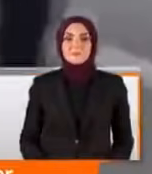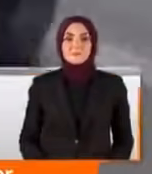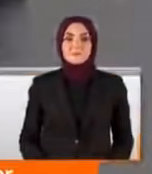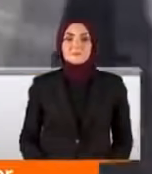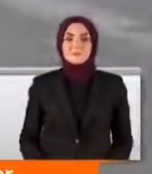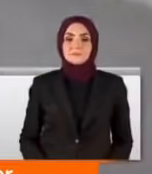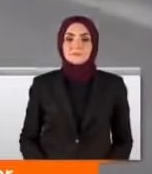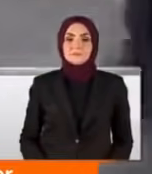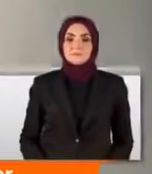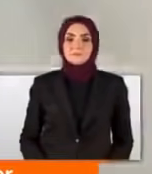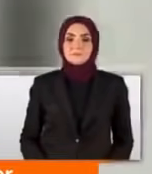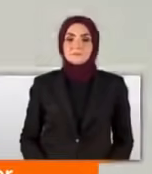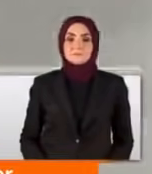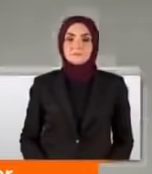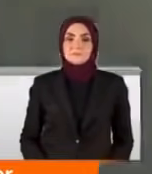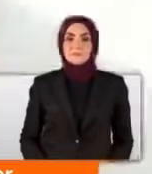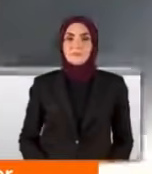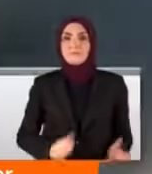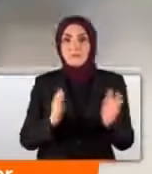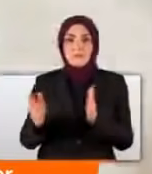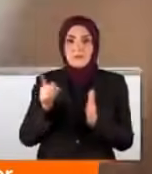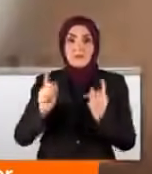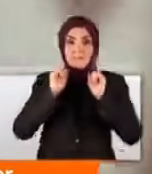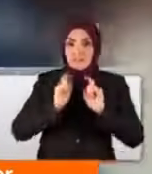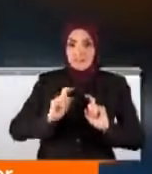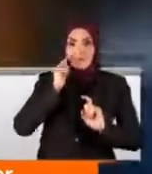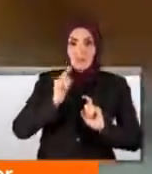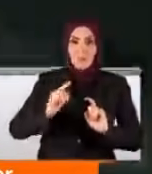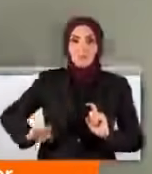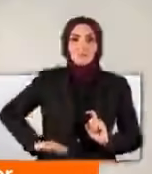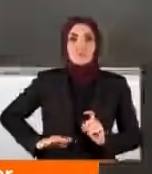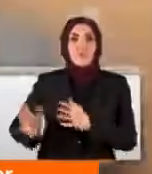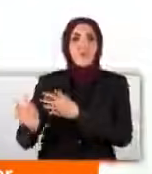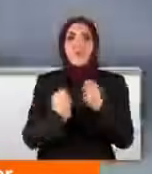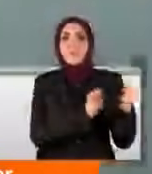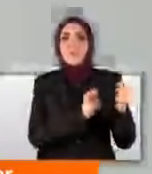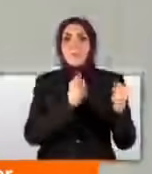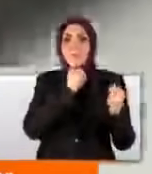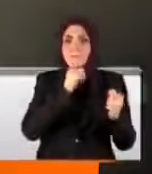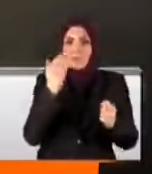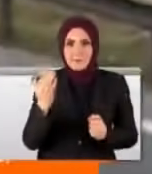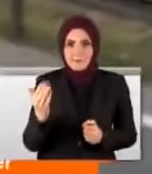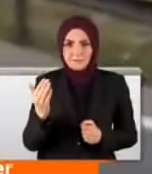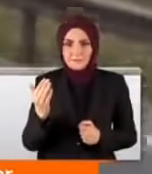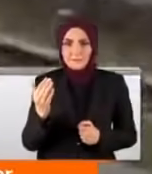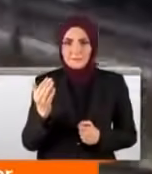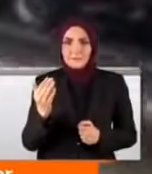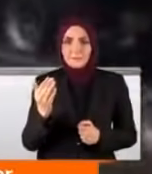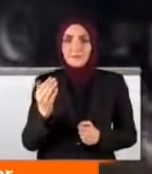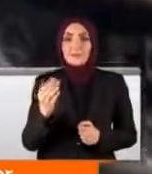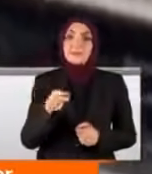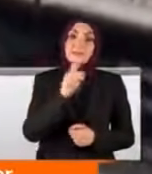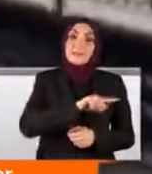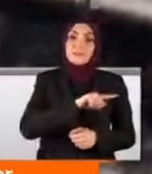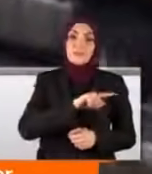Siz bir tarafta icra yoluyla çocuklarını alan bir baba, Diğer tarafta ise o çocukların dayıları